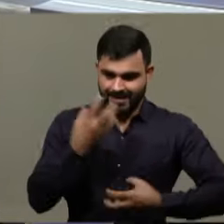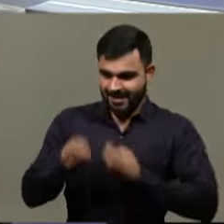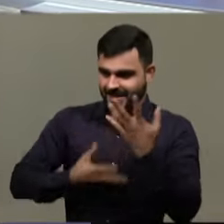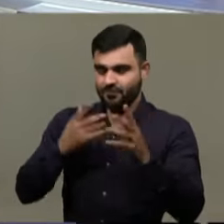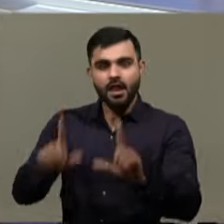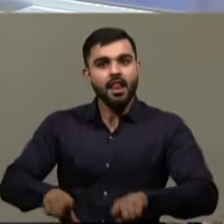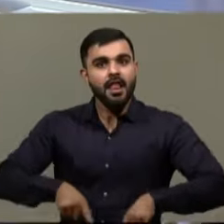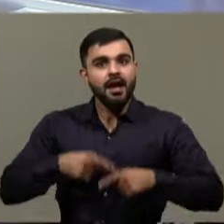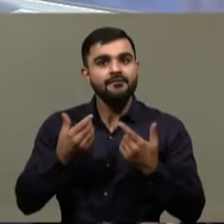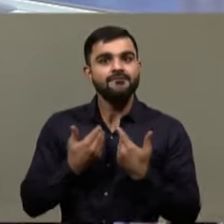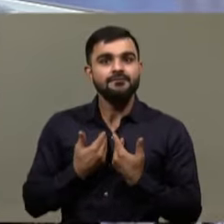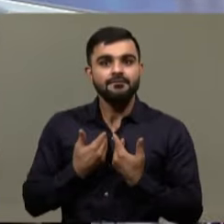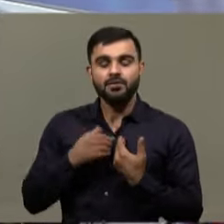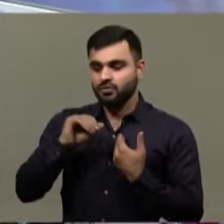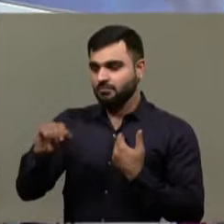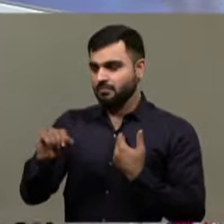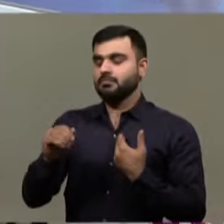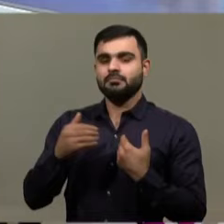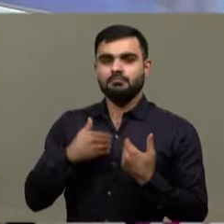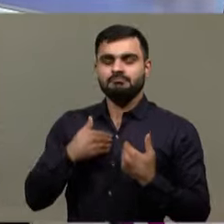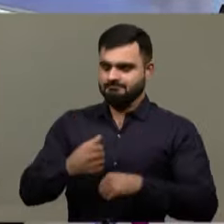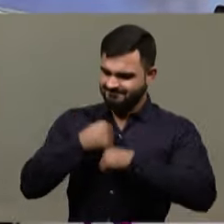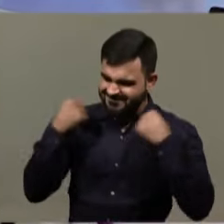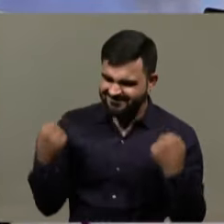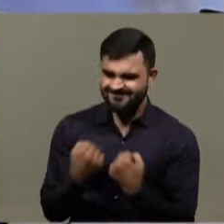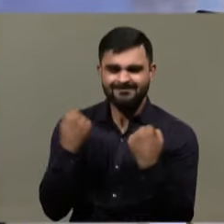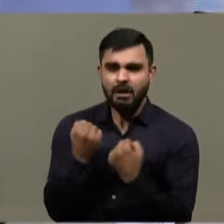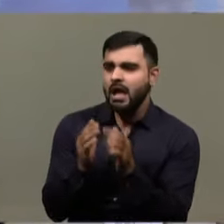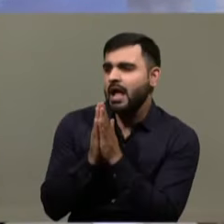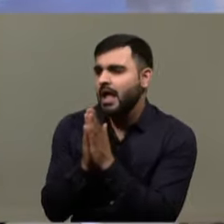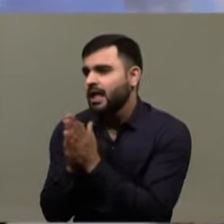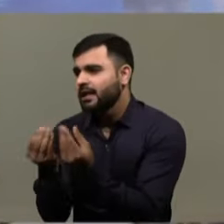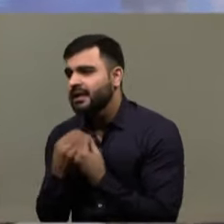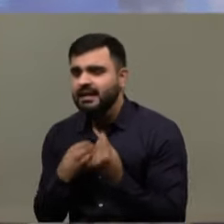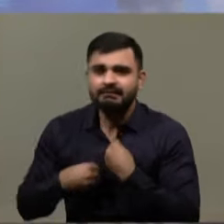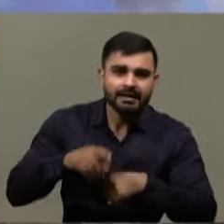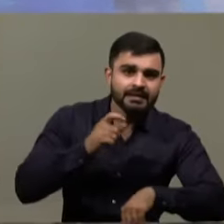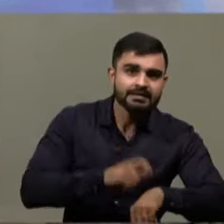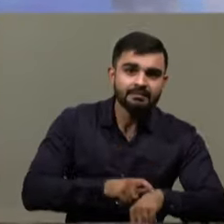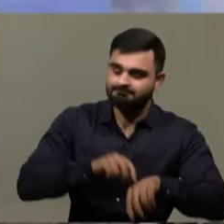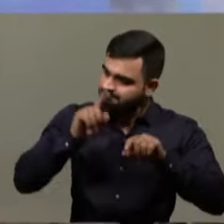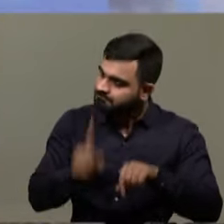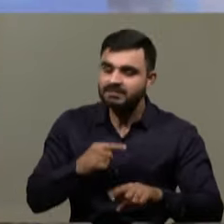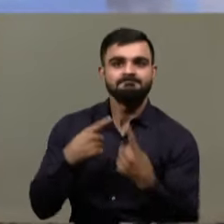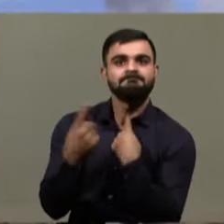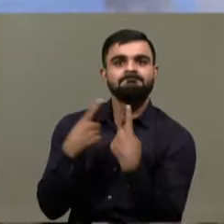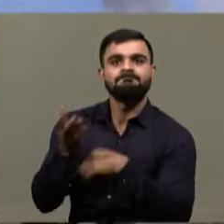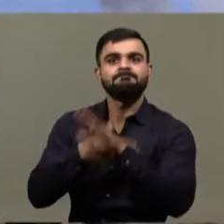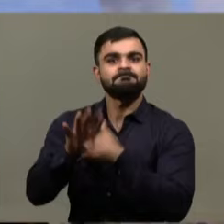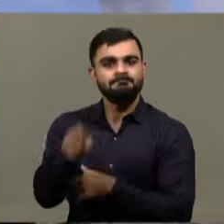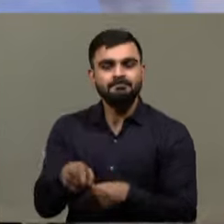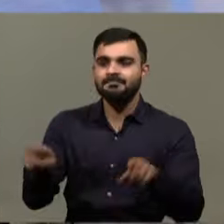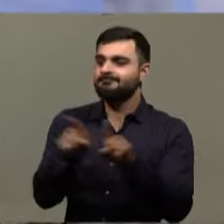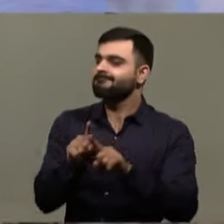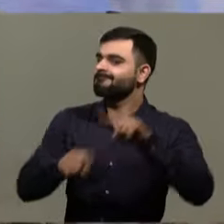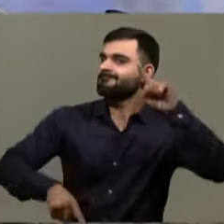जिंदगी की होती हैं उनके लिए भी हमें जद्दोजहद करनी पड़ती है गिड़गिड़ाना पड़ता है इट्स हाई टाइम दैट वी शुड टॉक अबाउट डिसेबिलिटी एज अ